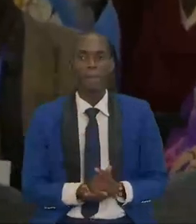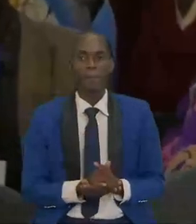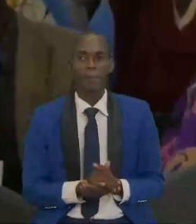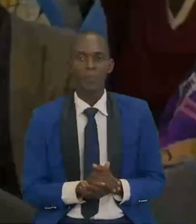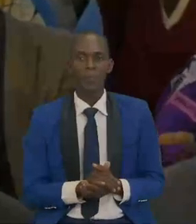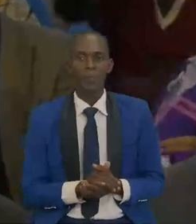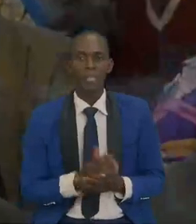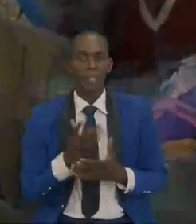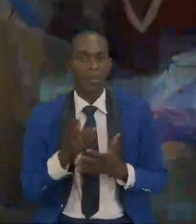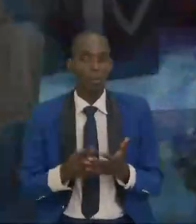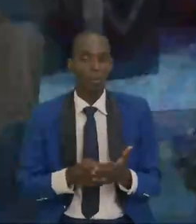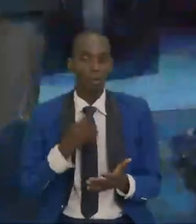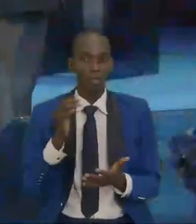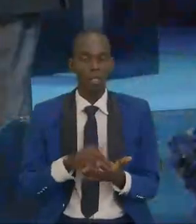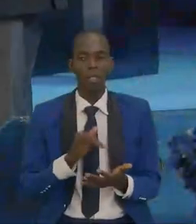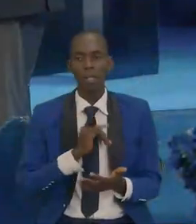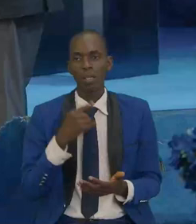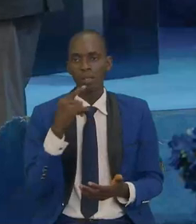Vous allez recevoir votre partie.